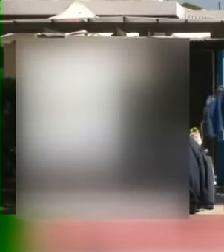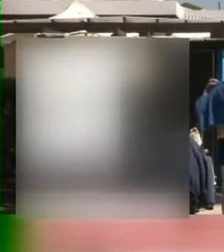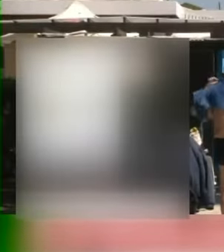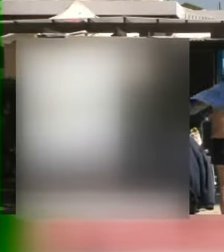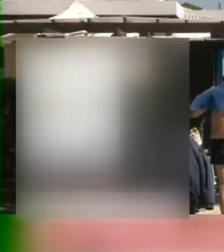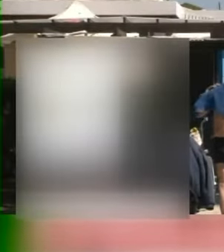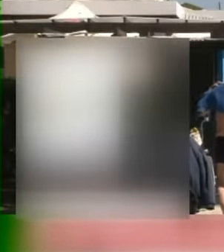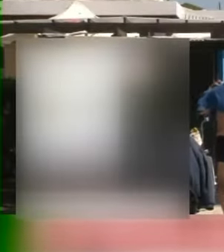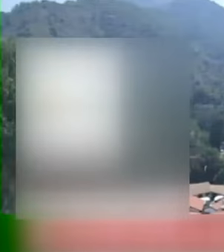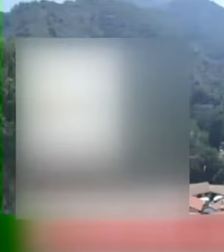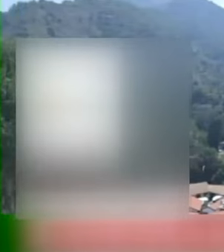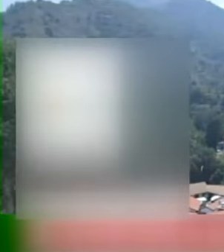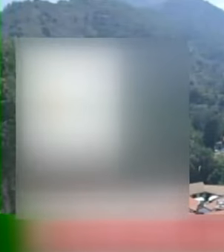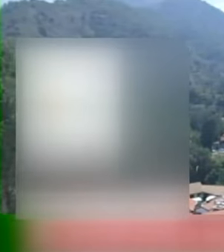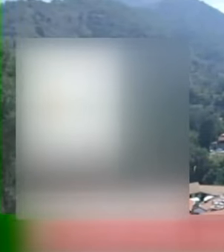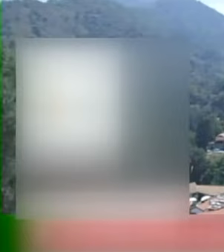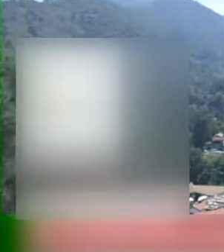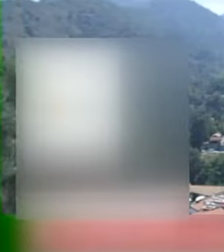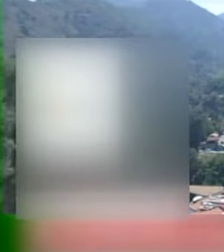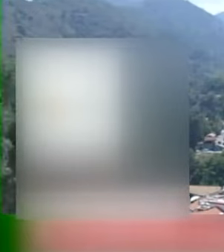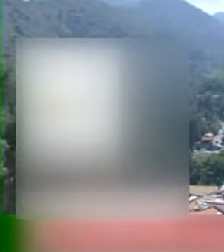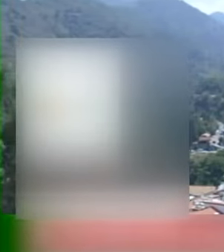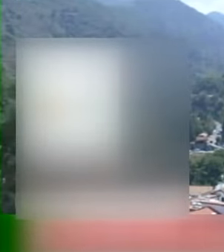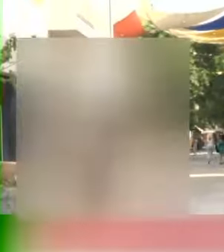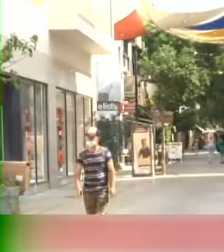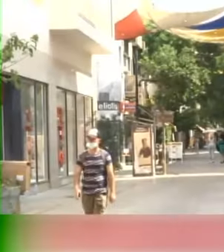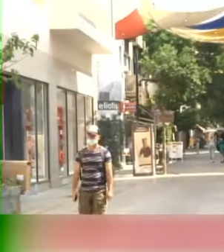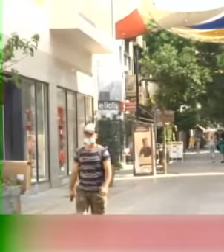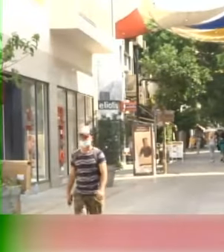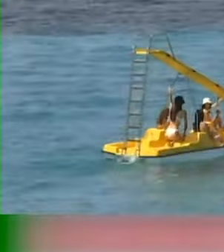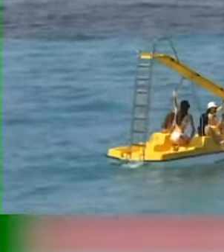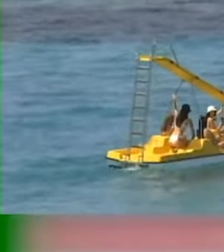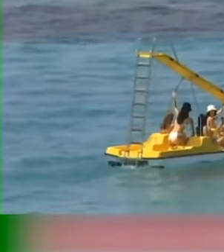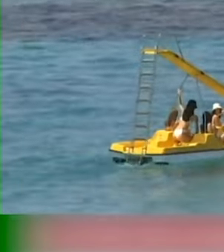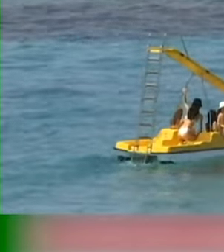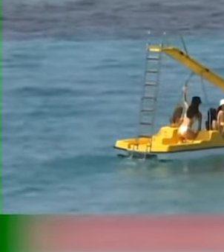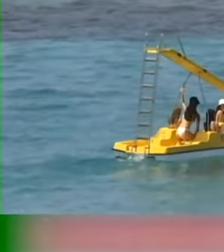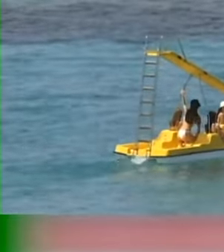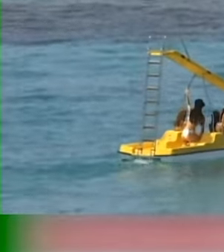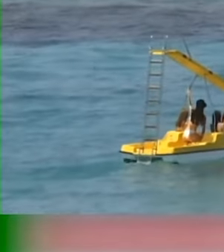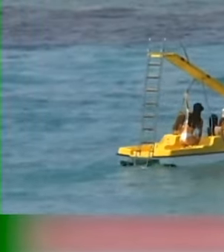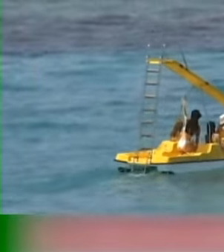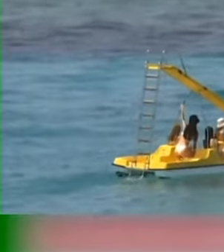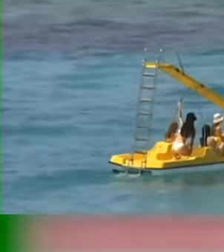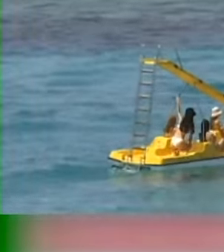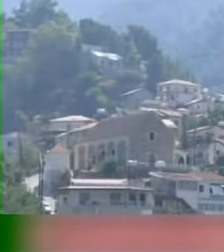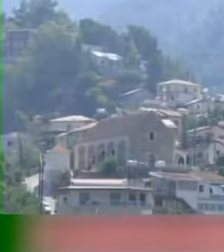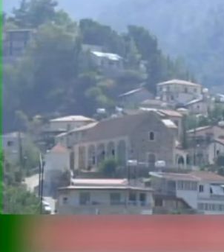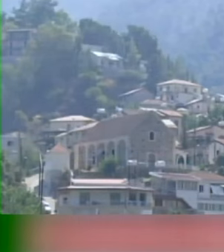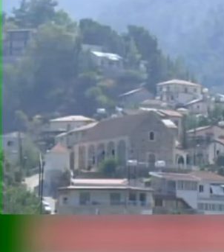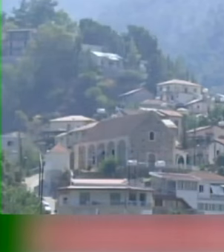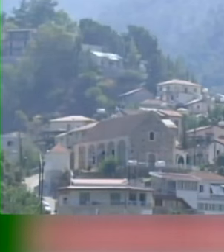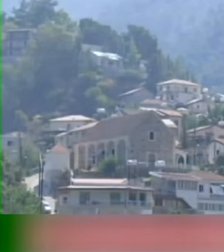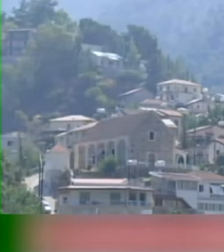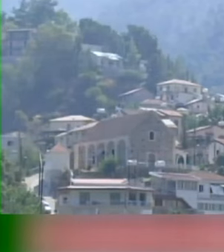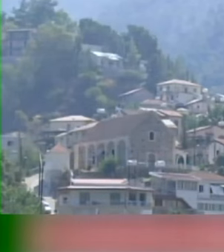τις 12 με 13 Ιουλίου πρώτος καύσωνας θα σαρώσει τη χώρα για ημέρες. Προς το παρόν δεν μπορούν να προβλέψουν τη διάρκειά του, όμως φαίνεται πως θα διαρκέσει με τα τωρινά στοιχεία τουλάχιστον